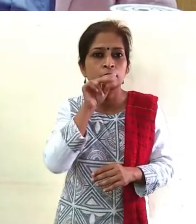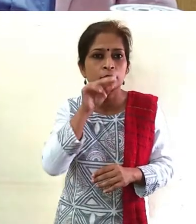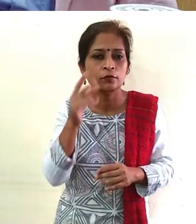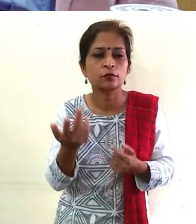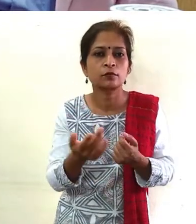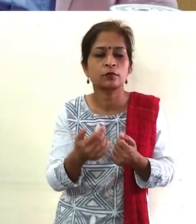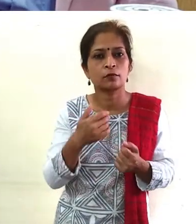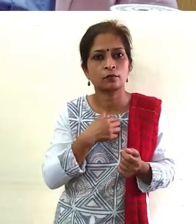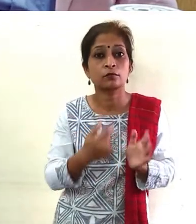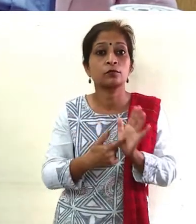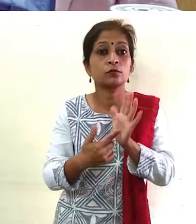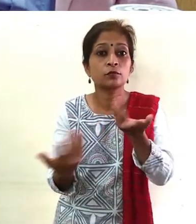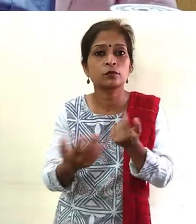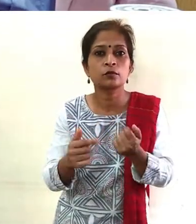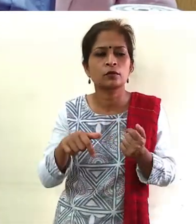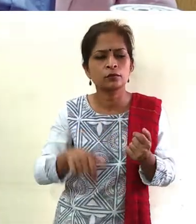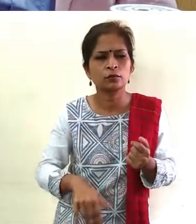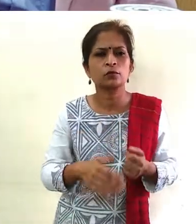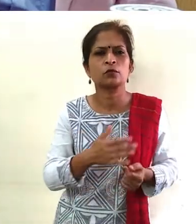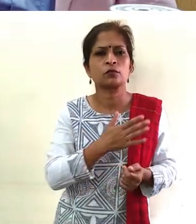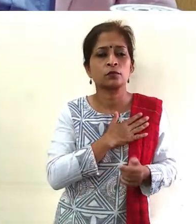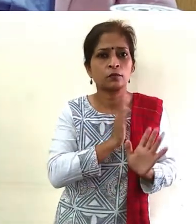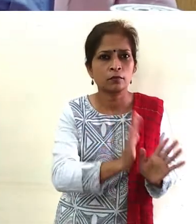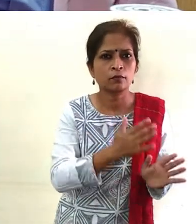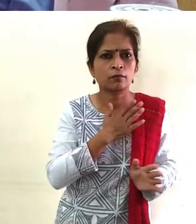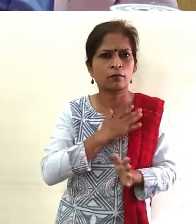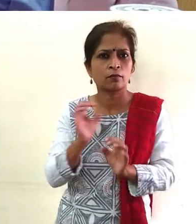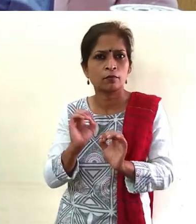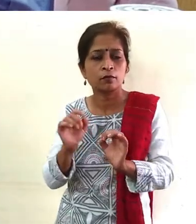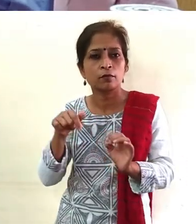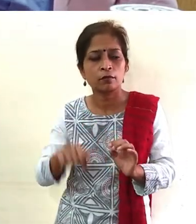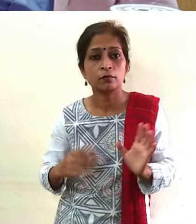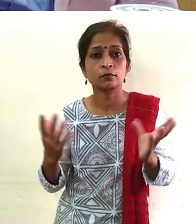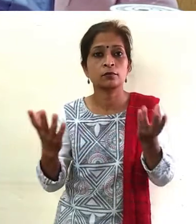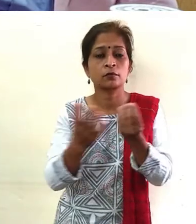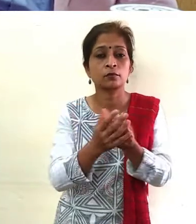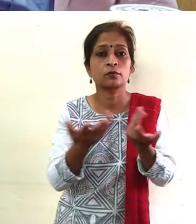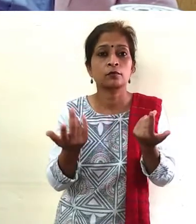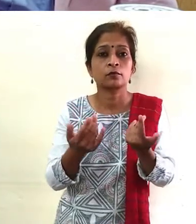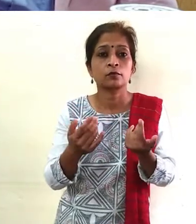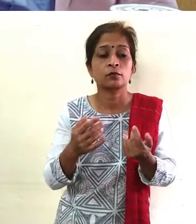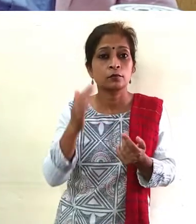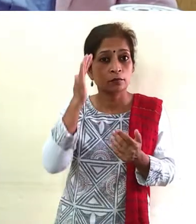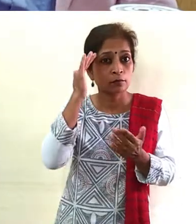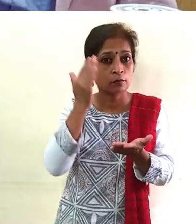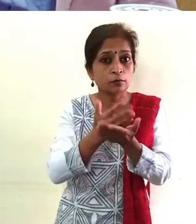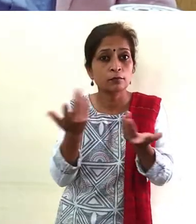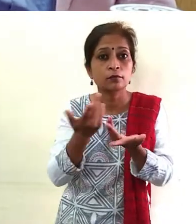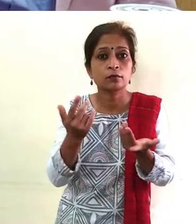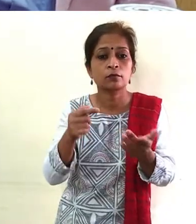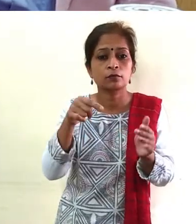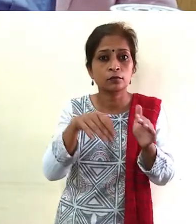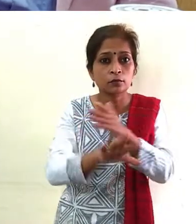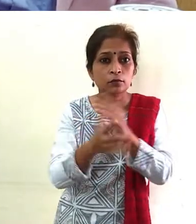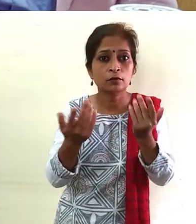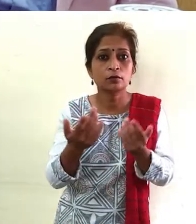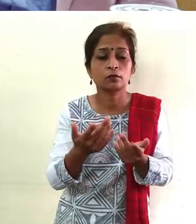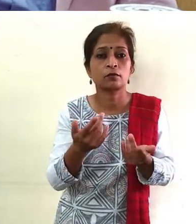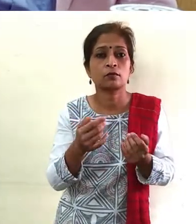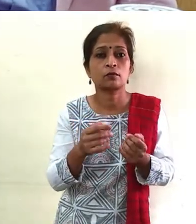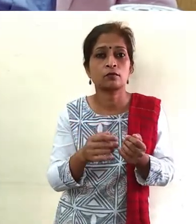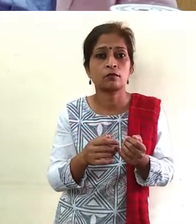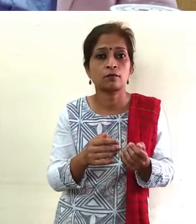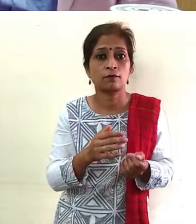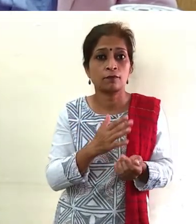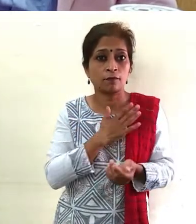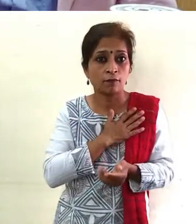कि सजीव हो या निर्जीव, हमारी सभ्यता में हर वस्तु में उस दिव्यता का निवास माना जाता है। पर विष्णु ही क्यों